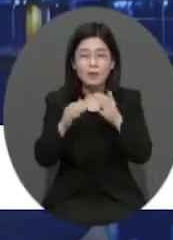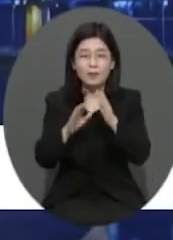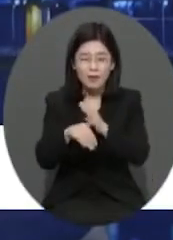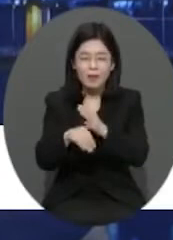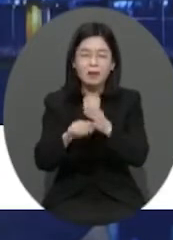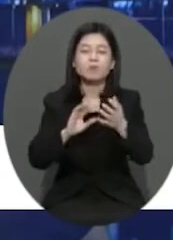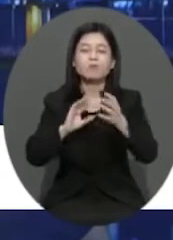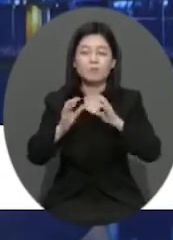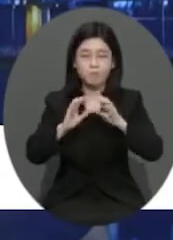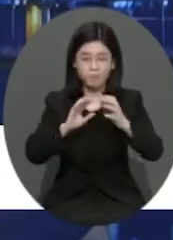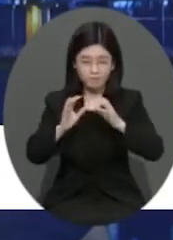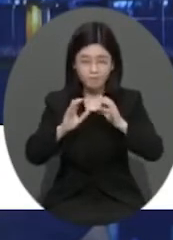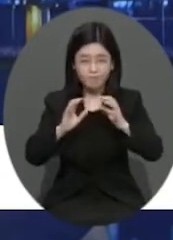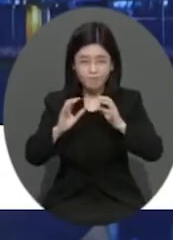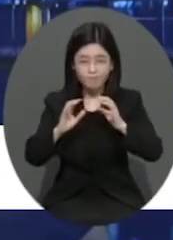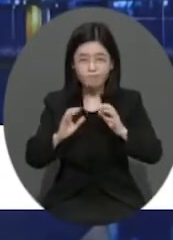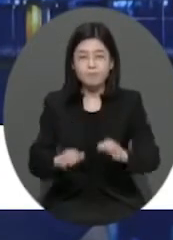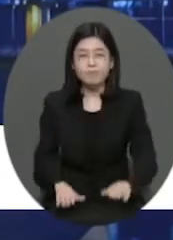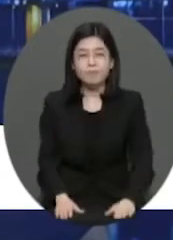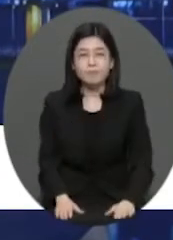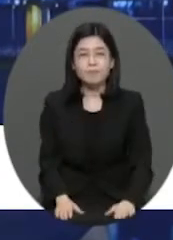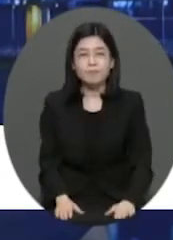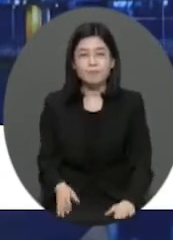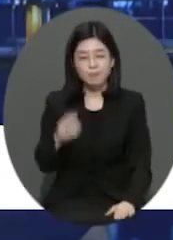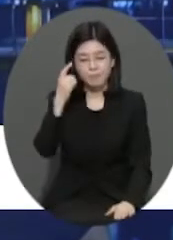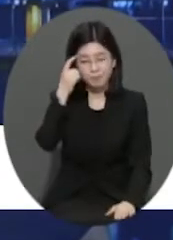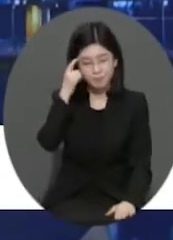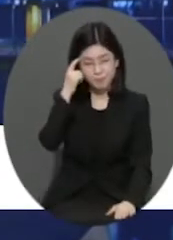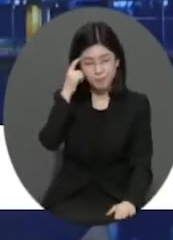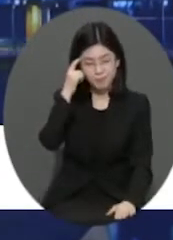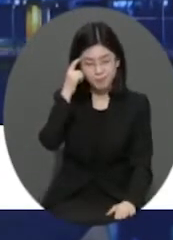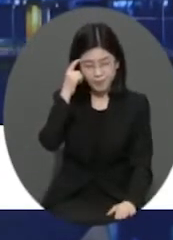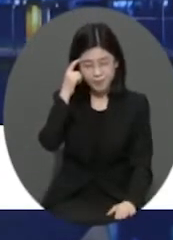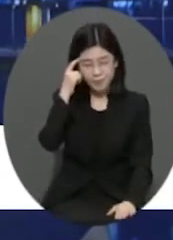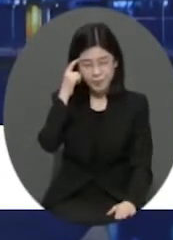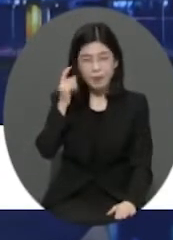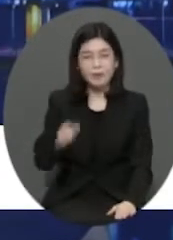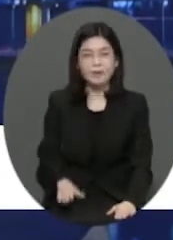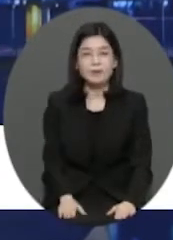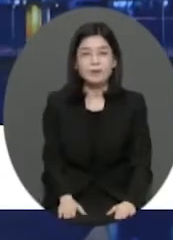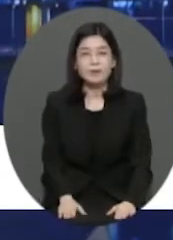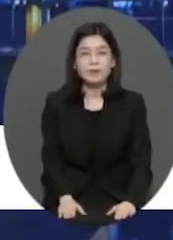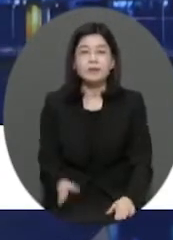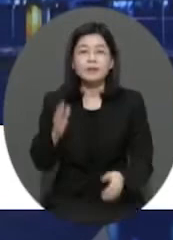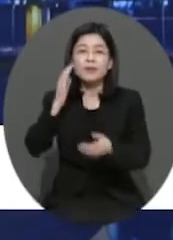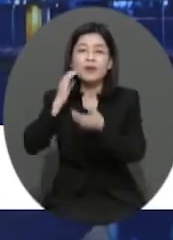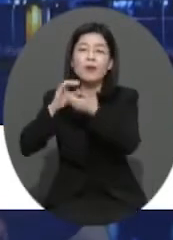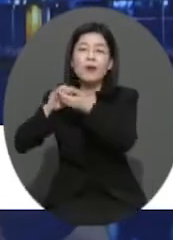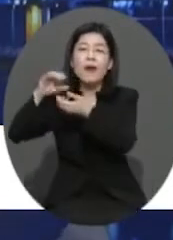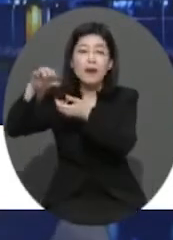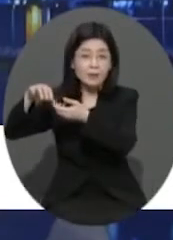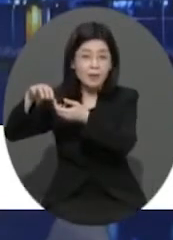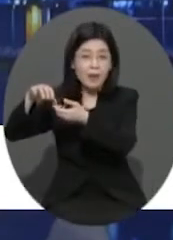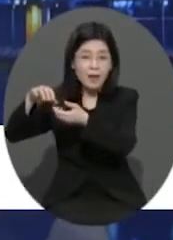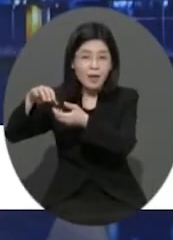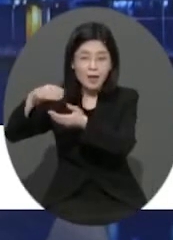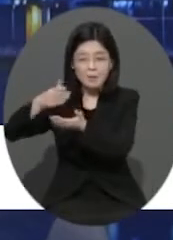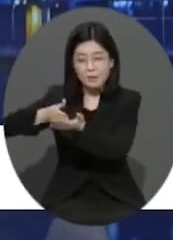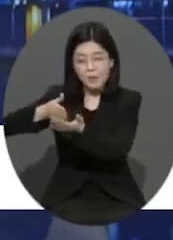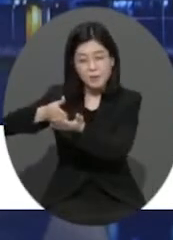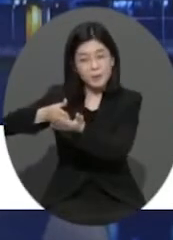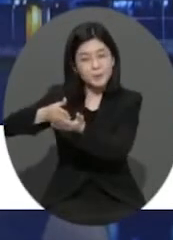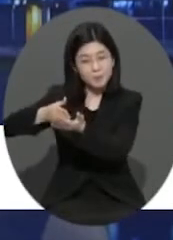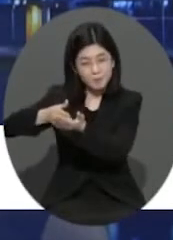4 아 그리고 이제 정정 무정 의 판단을 좀 했겠죠 오늘 박수현 소 비서과 님께서 발표하신 내용을 본다면